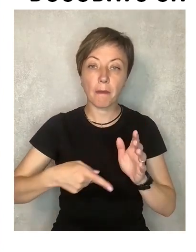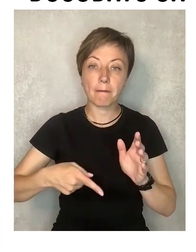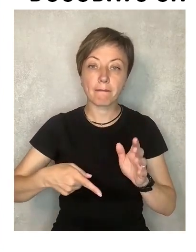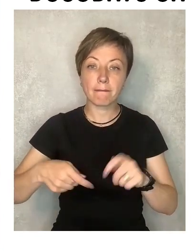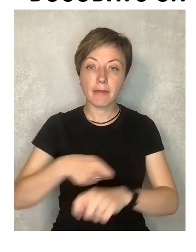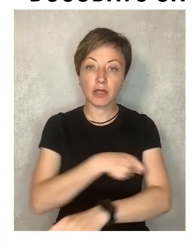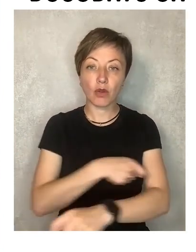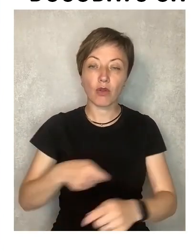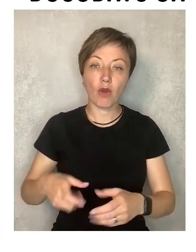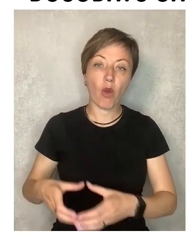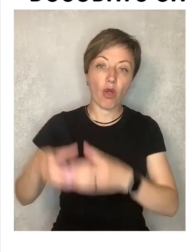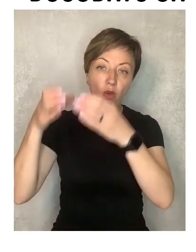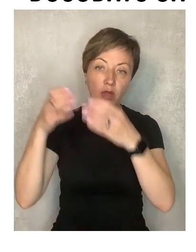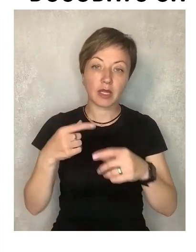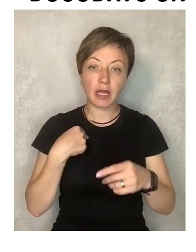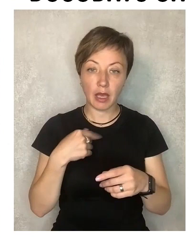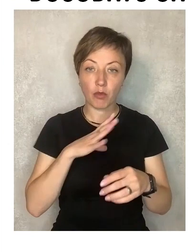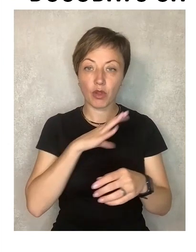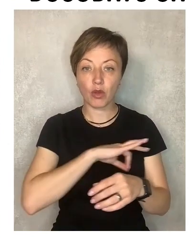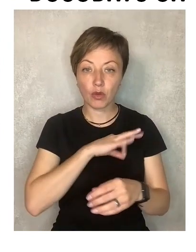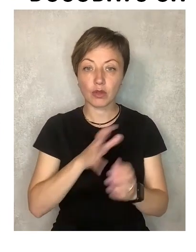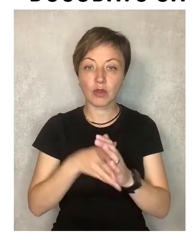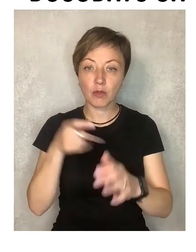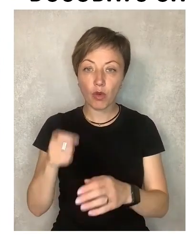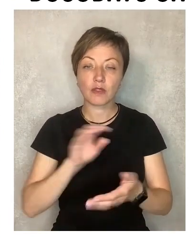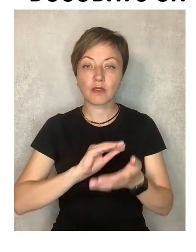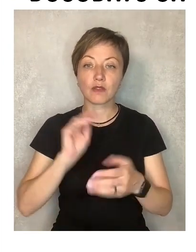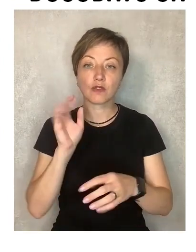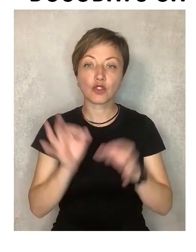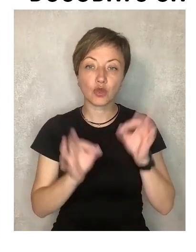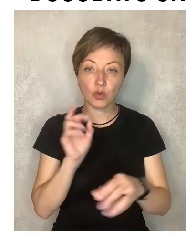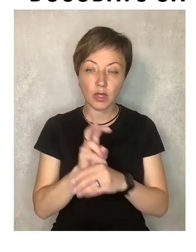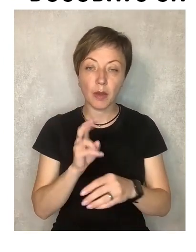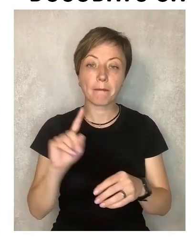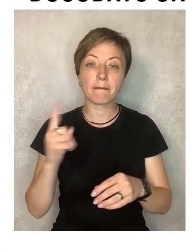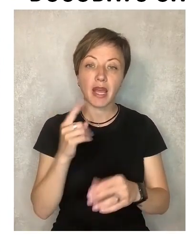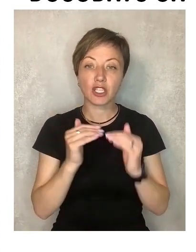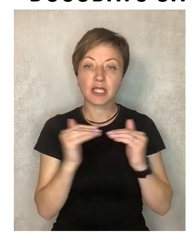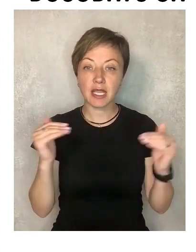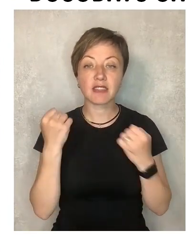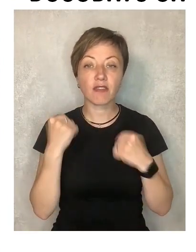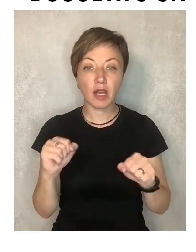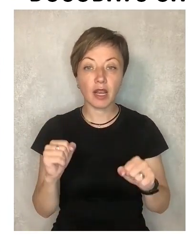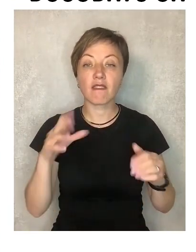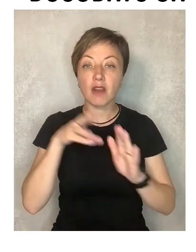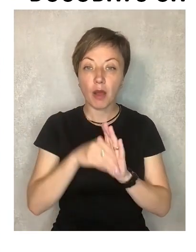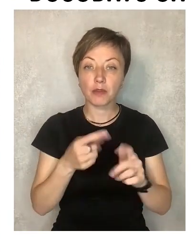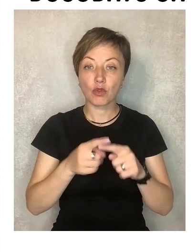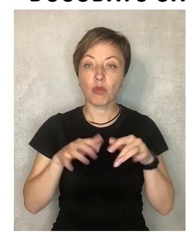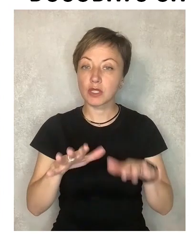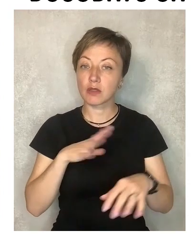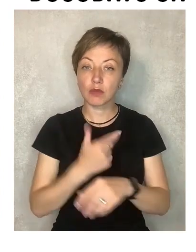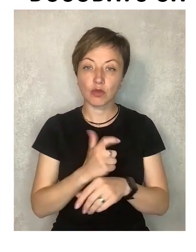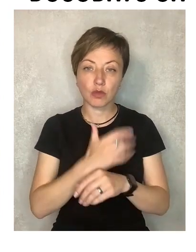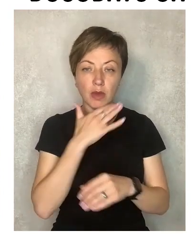цього процесу, власне, я написала позов, ходила в суд, і ми там перші інстанції виграли. То в рамках цього процесу в нас було дуже багато. Ми